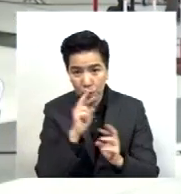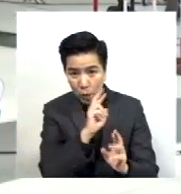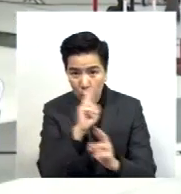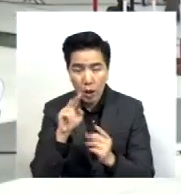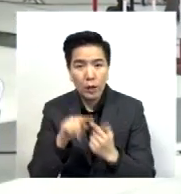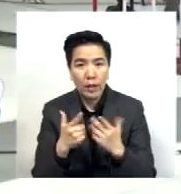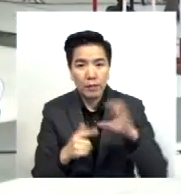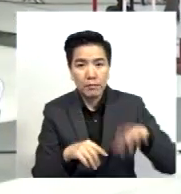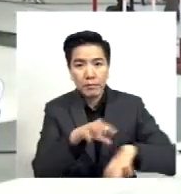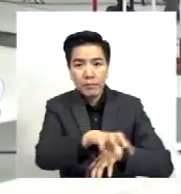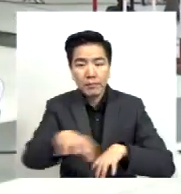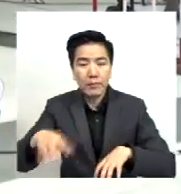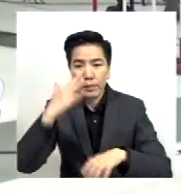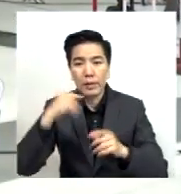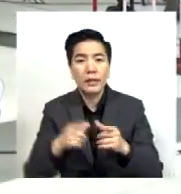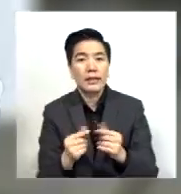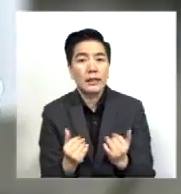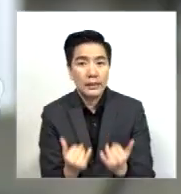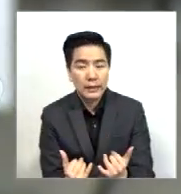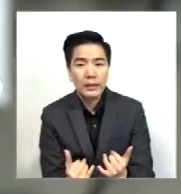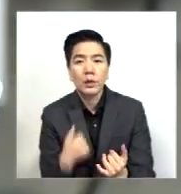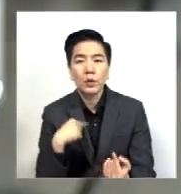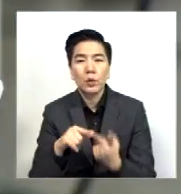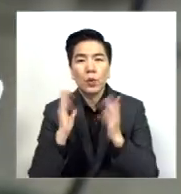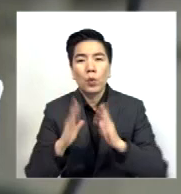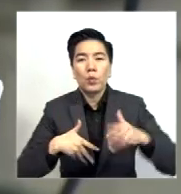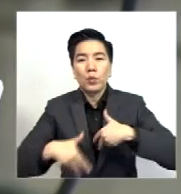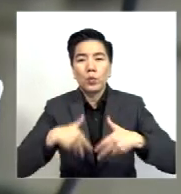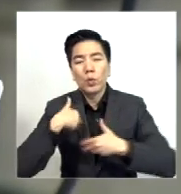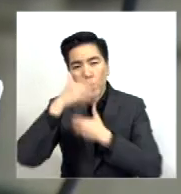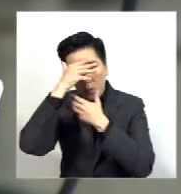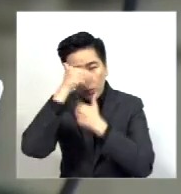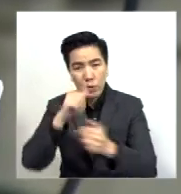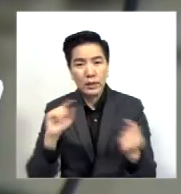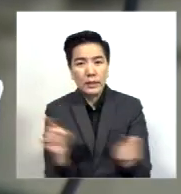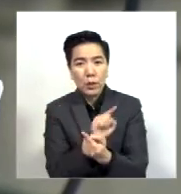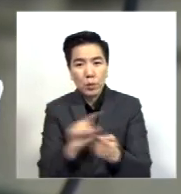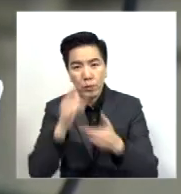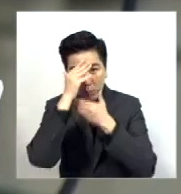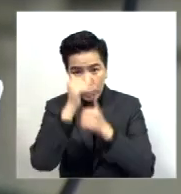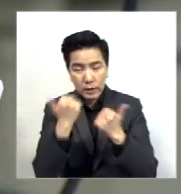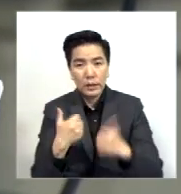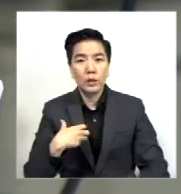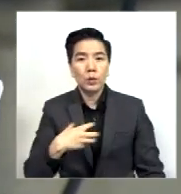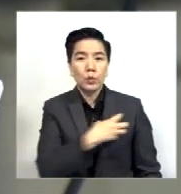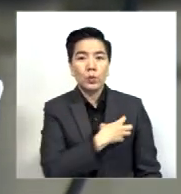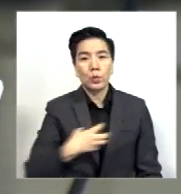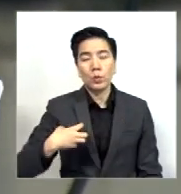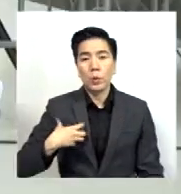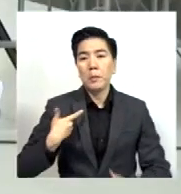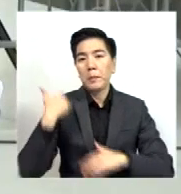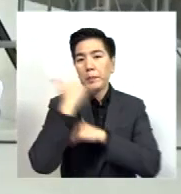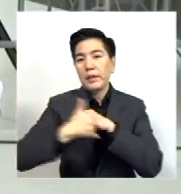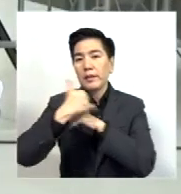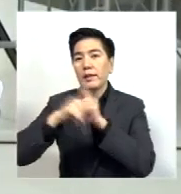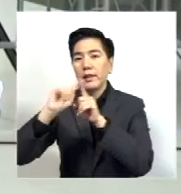อยู่ในที่ตั้งเนื่องจากคดีนี้เป็นคดีที่อยู่ในความสนใจของสังคมค่ะส่วนตัวแทนสถานทูตและองค์กรระหว่างประเทศ